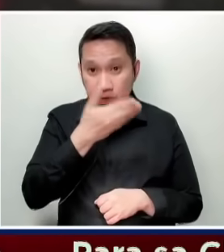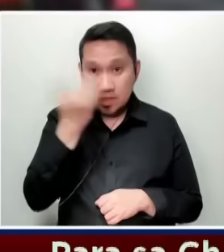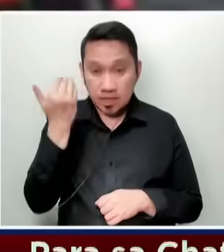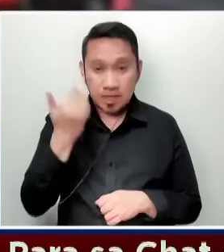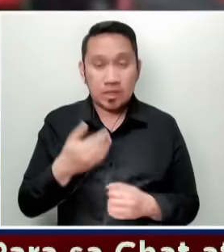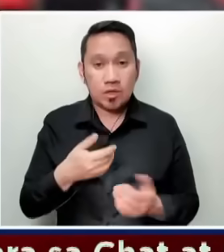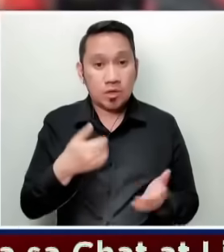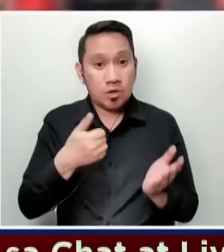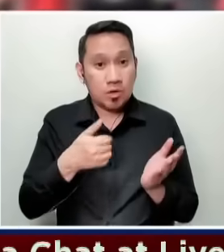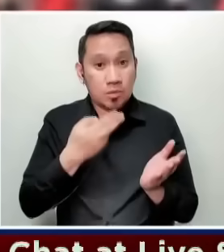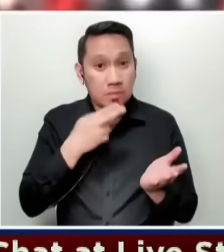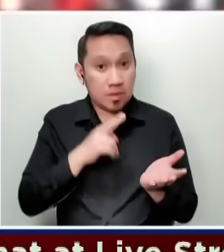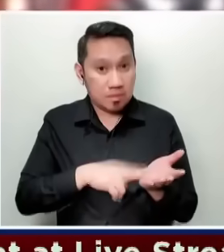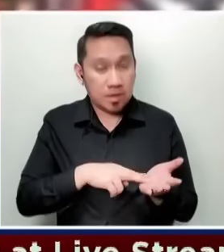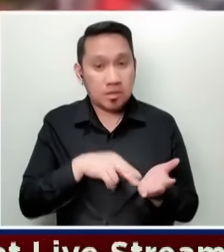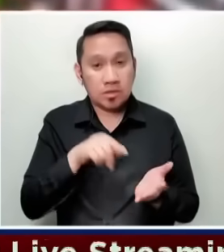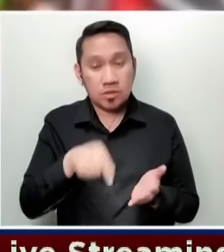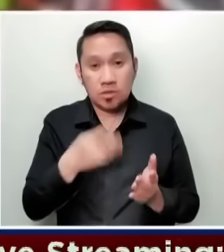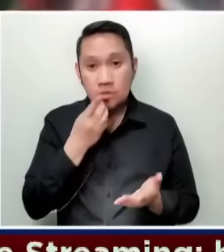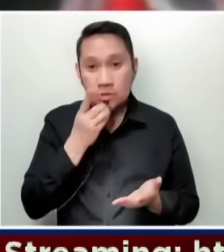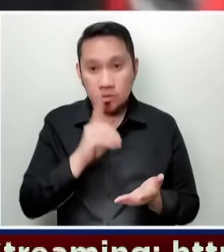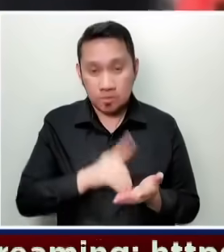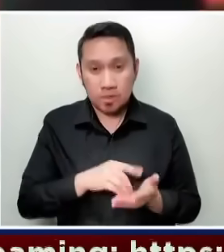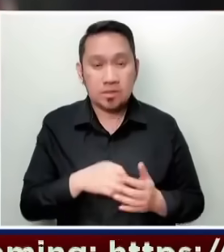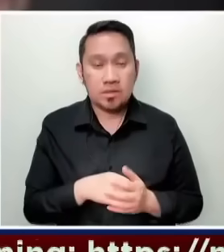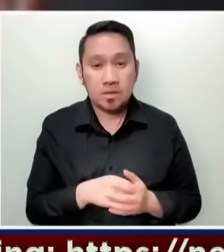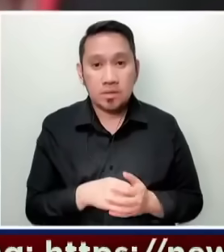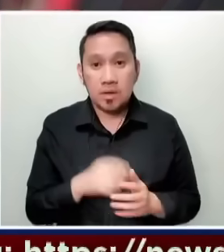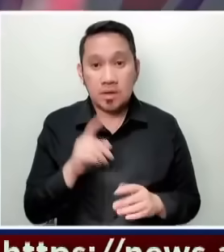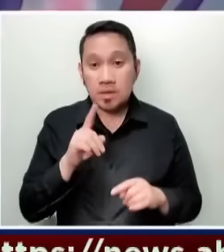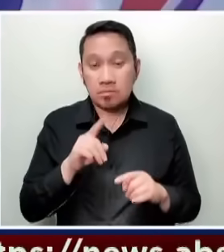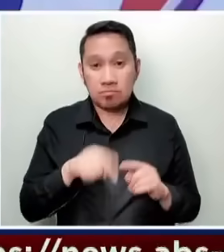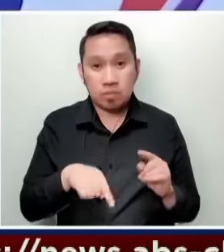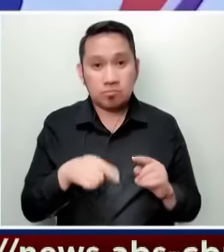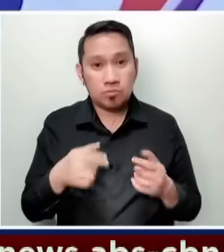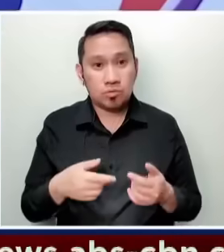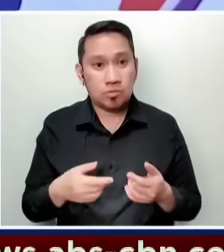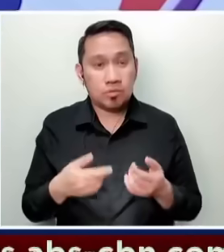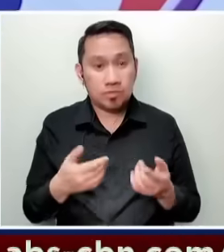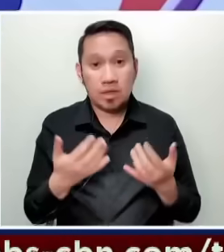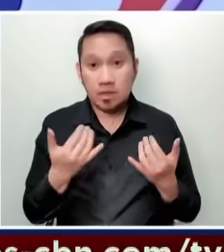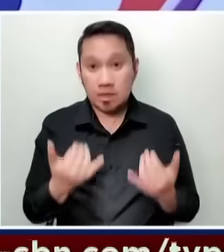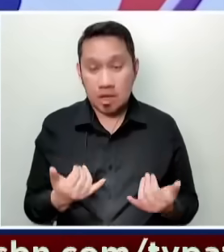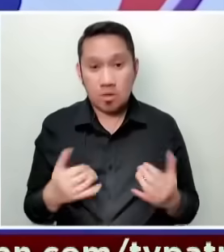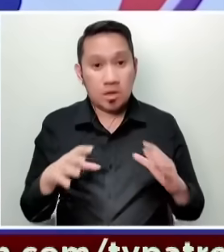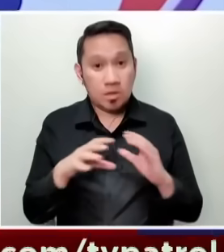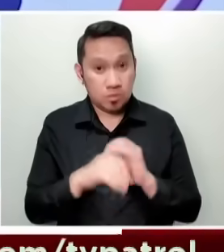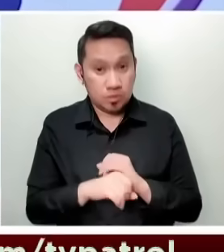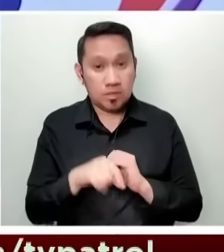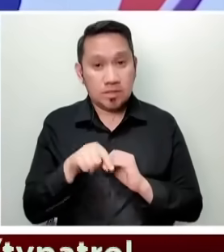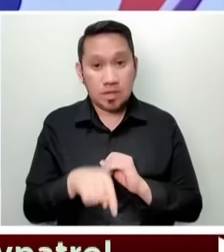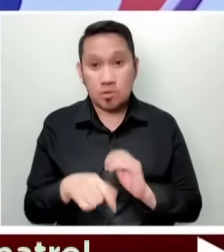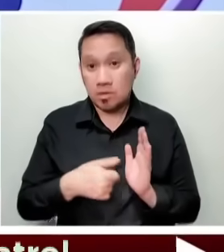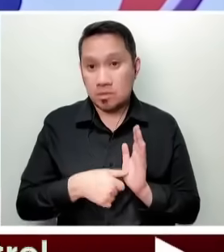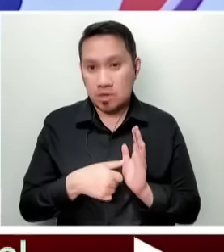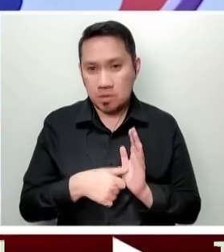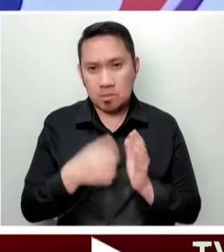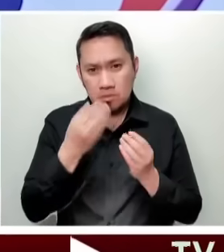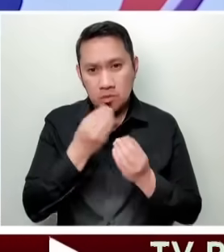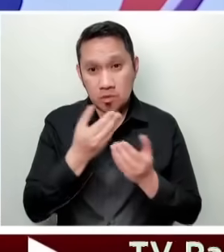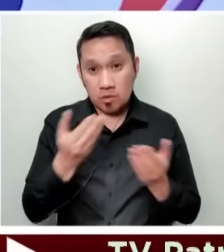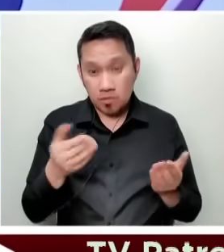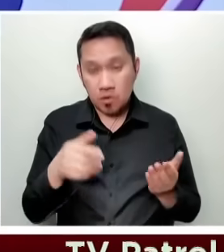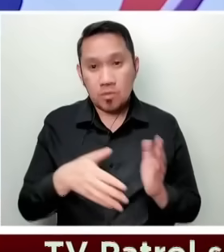documents mula sa papalitan nilang opisyal para hindi magkasingilan. Ngayong tapos na ang halalan, paalala ng COMELEC sa mga